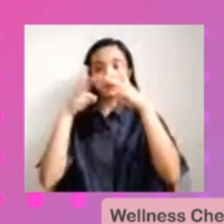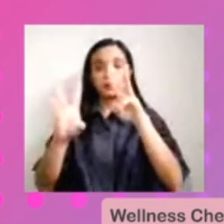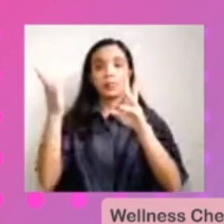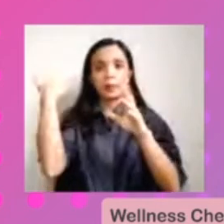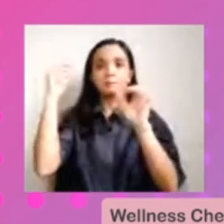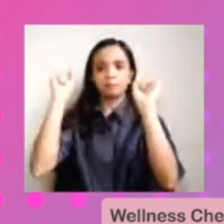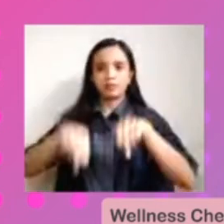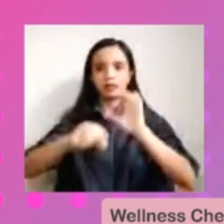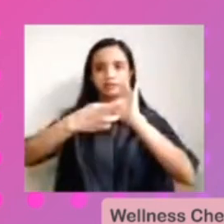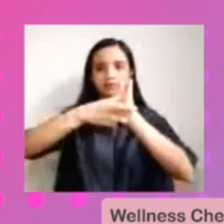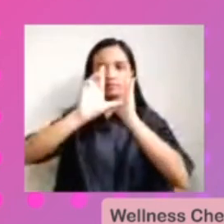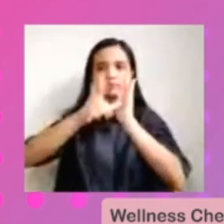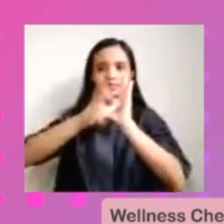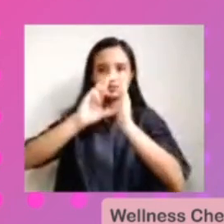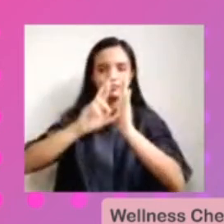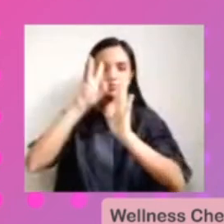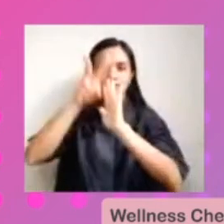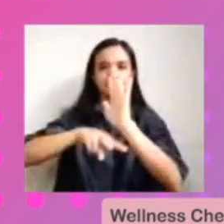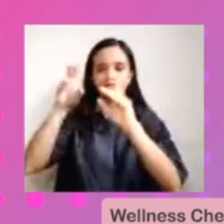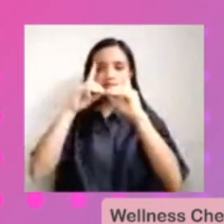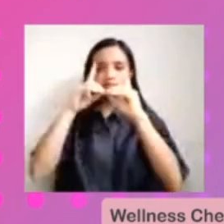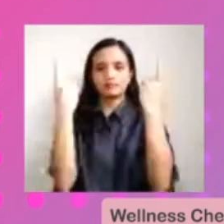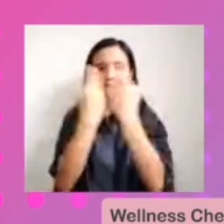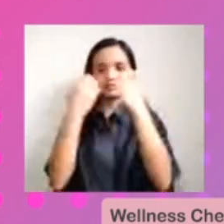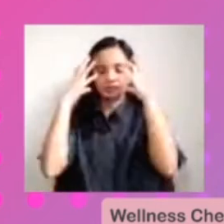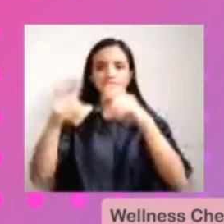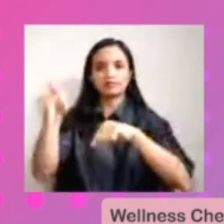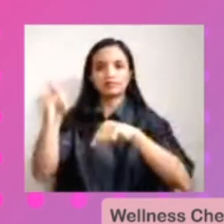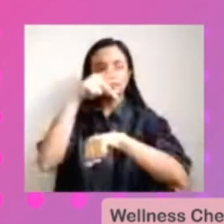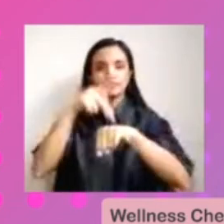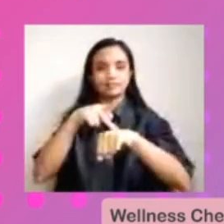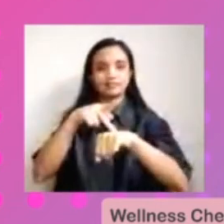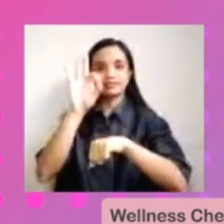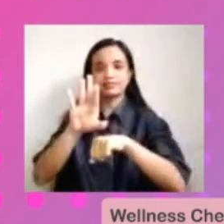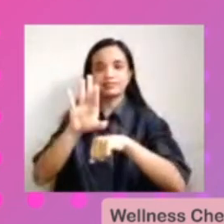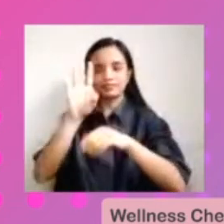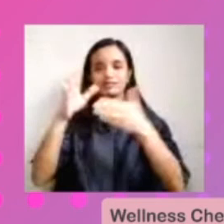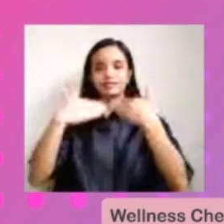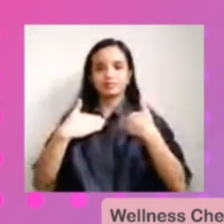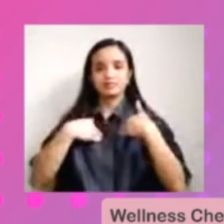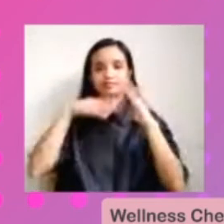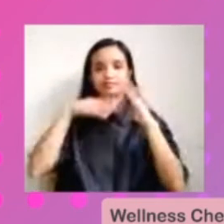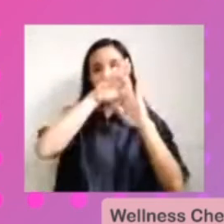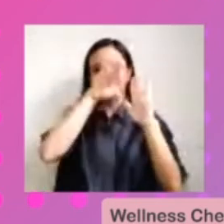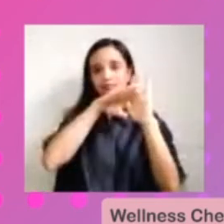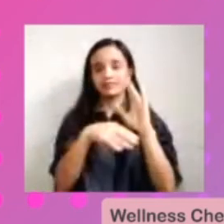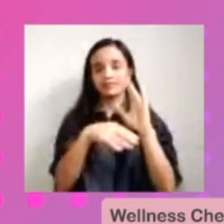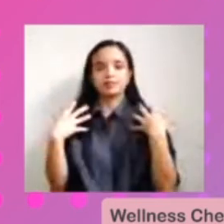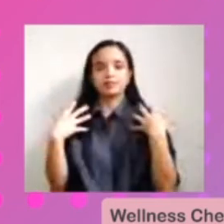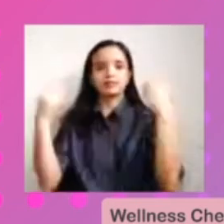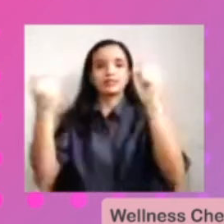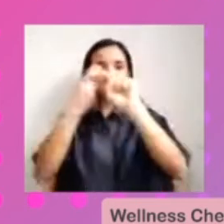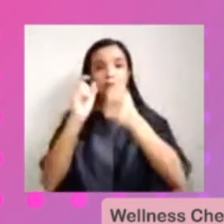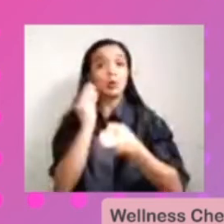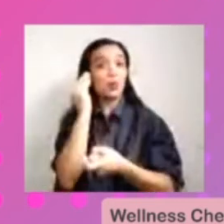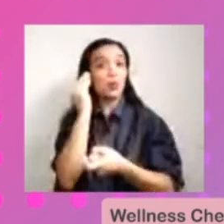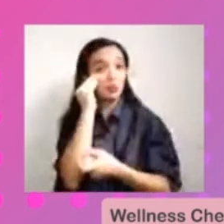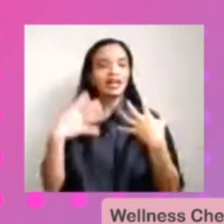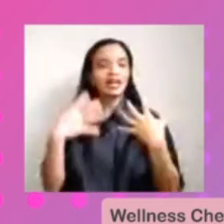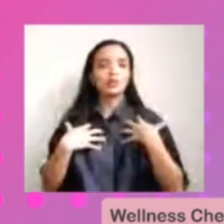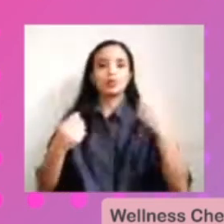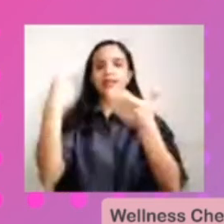a.m. Makakasama niyo po si Coach Julia at Coach Enzo sa ating Stronger from Home series. Ayan, magtuturo